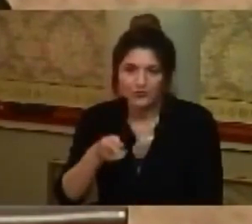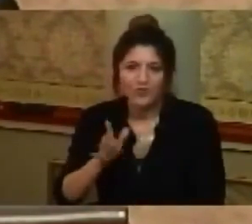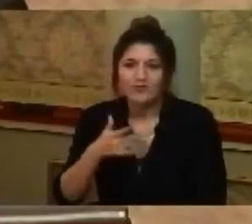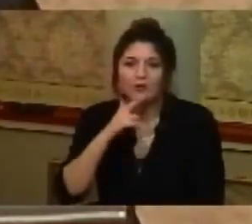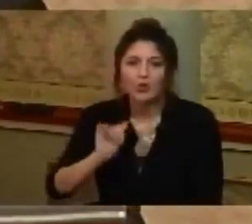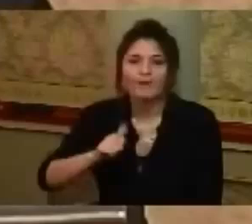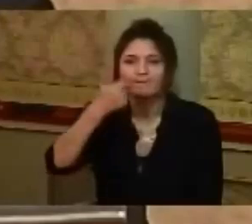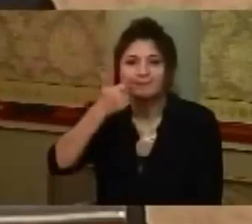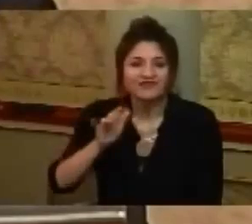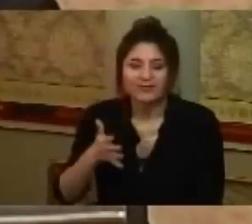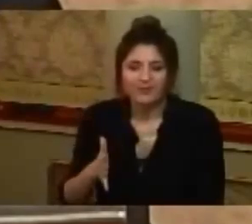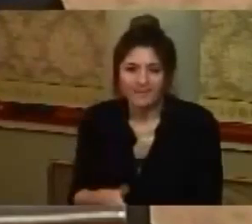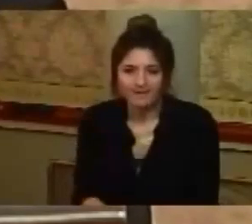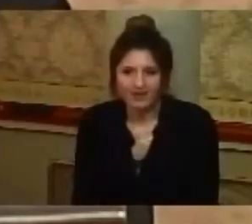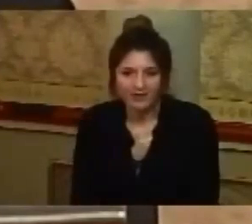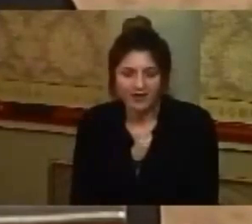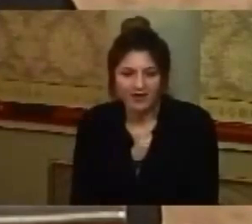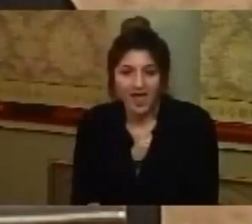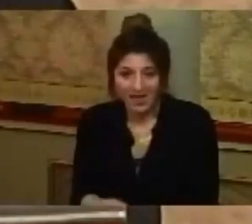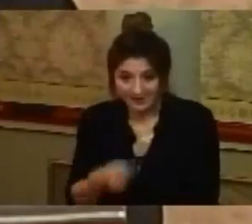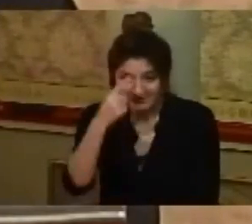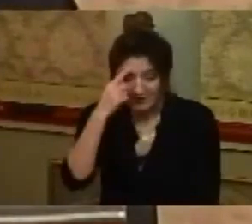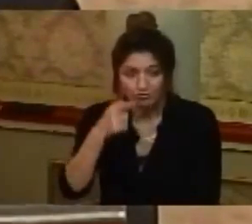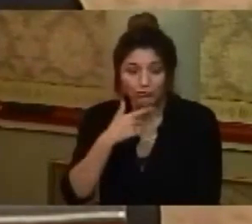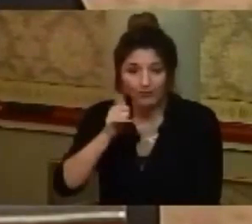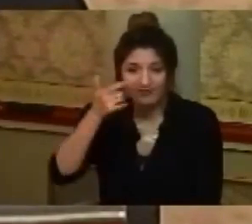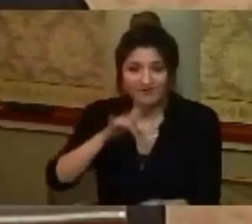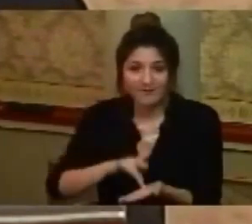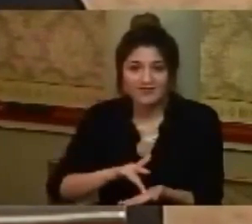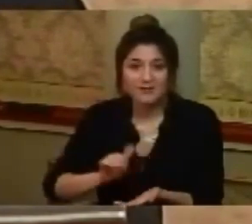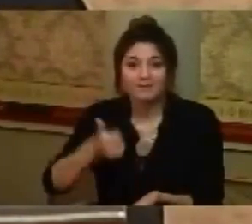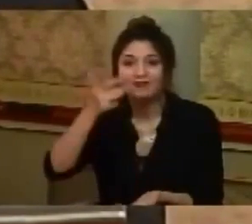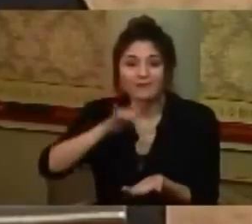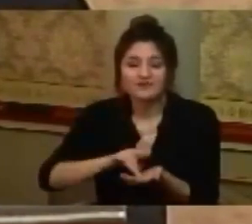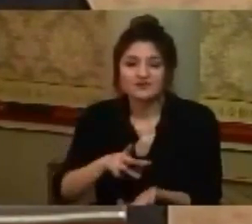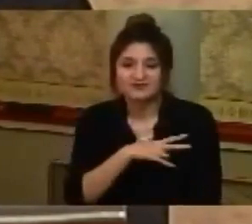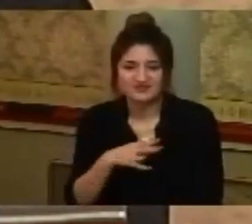prvog. A znate ko je prvi? Zagreb.